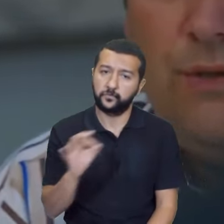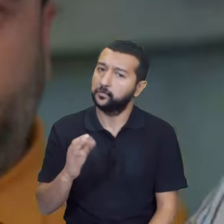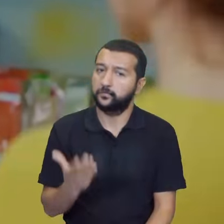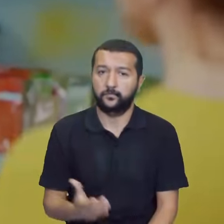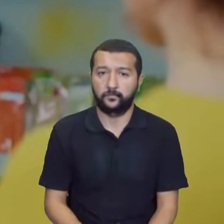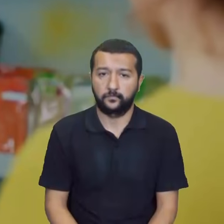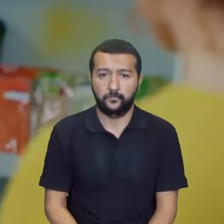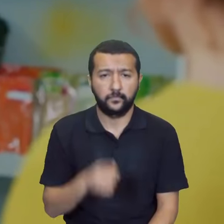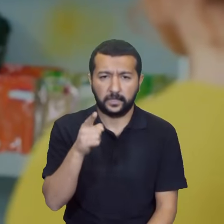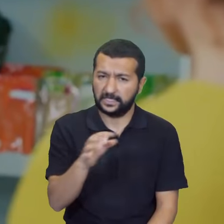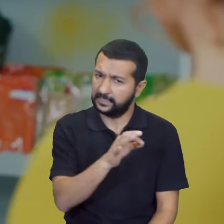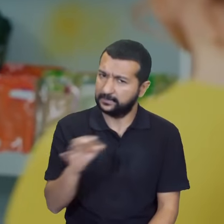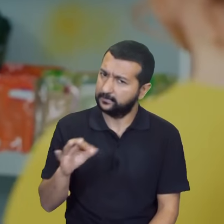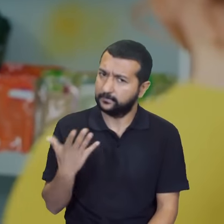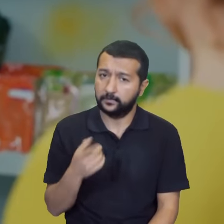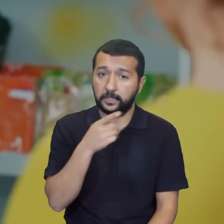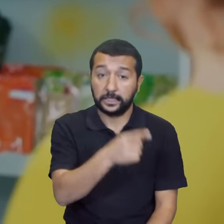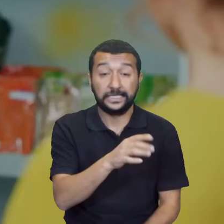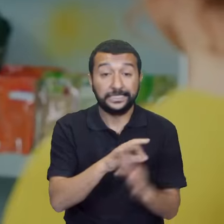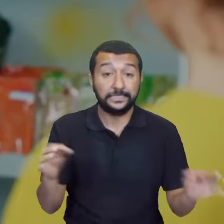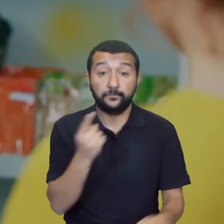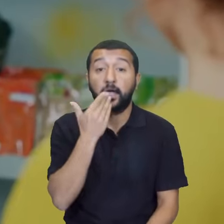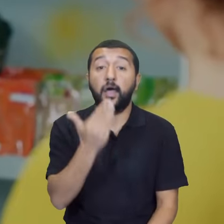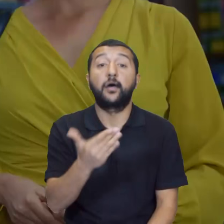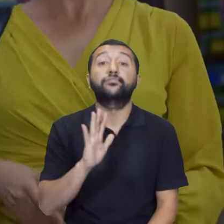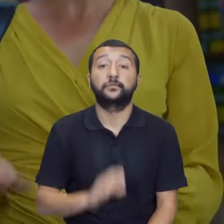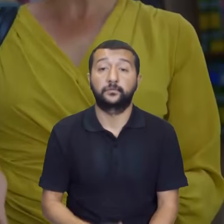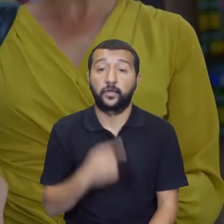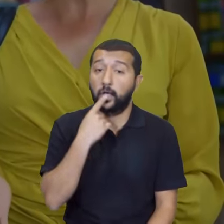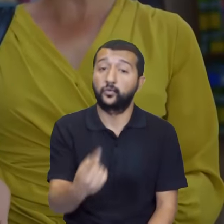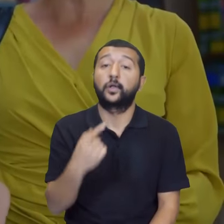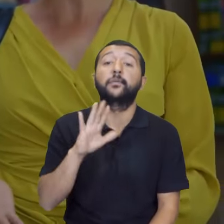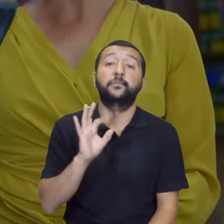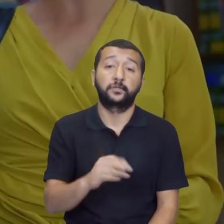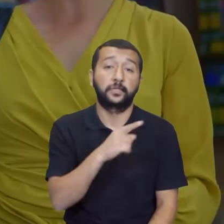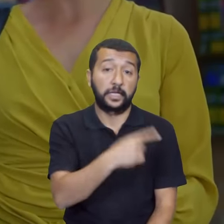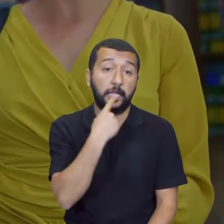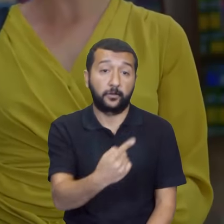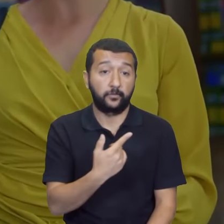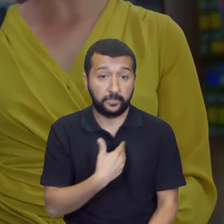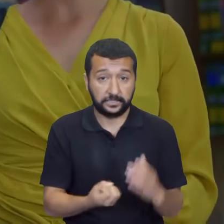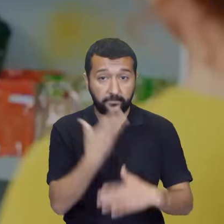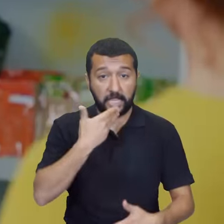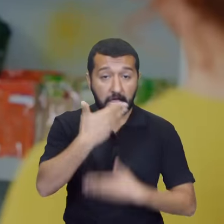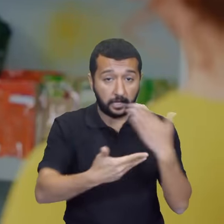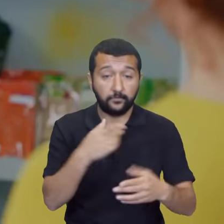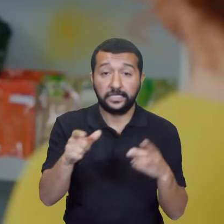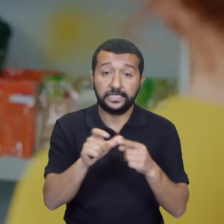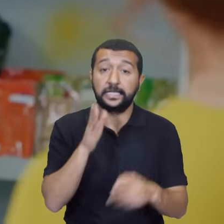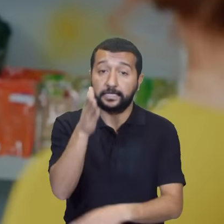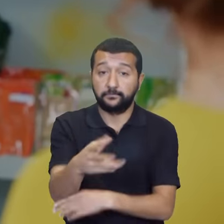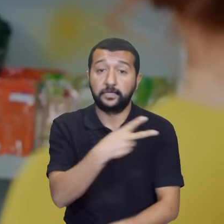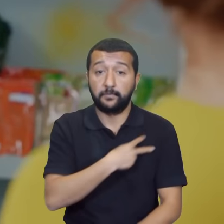Hiç. Nasıl hiç? Ayol hiçbir şey söylememiş mi? Söylememiş işte. Ne diyorum ben size sabahtan beri? Ya Şener